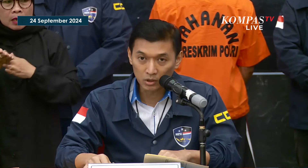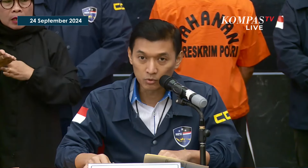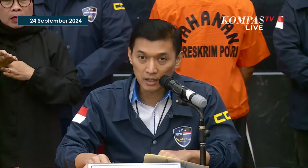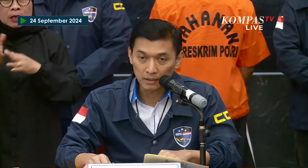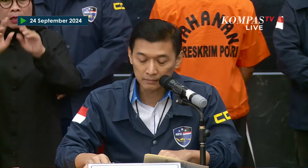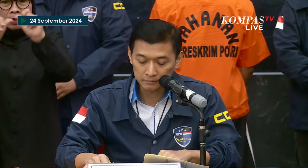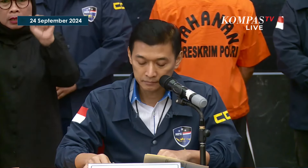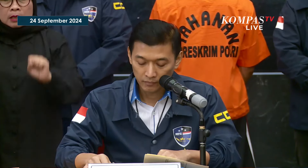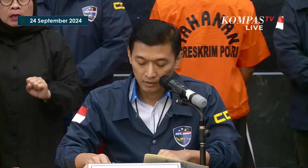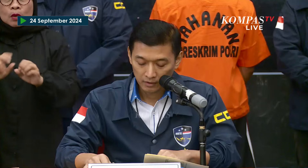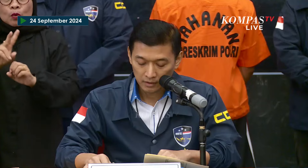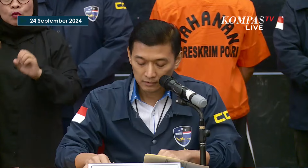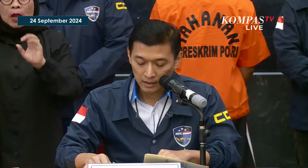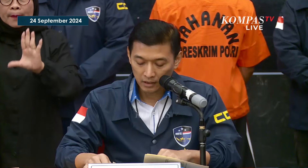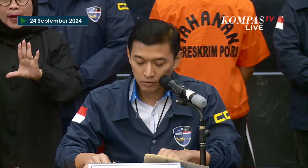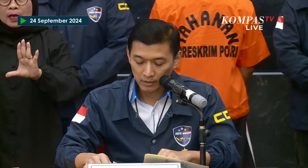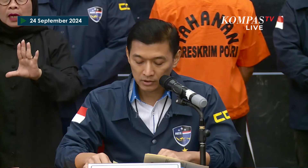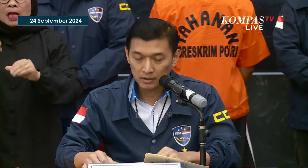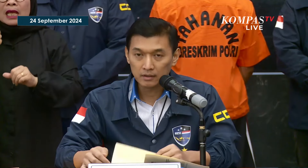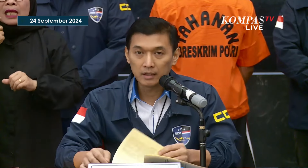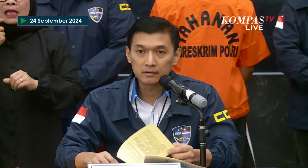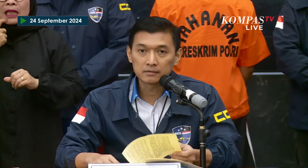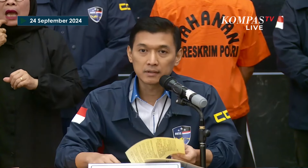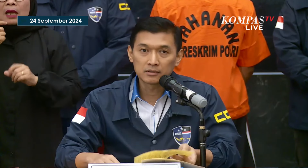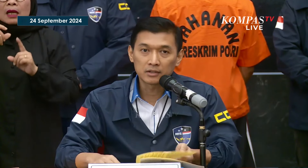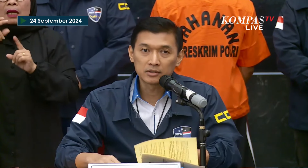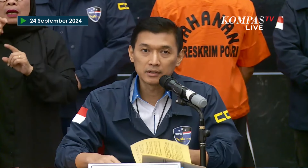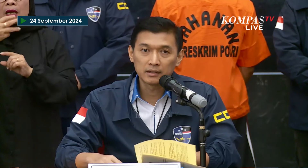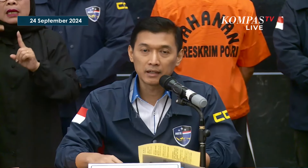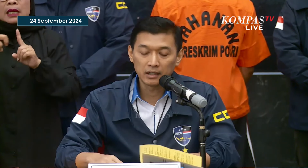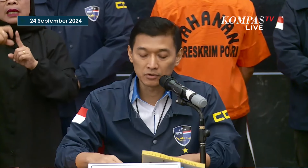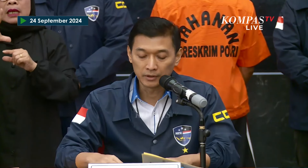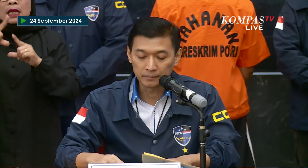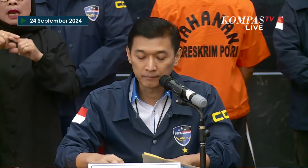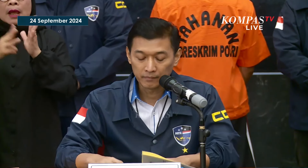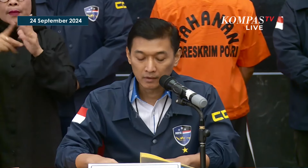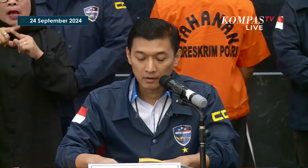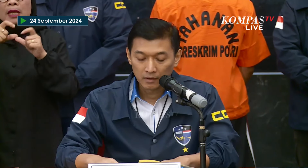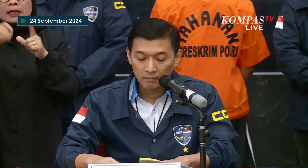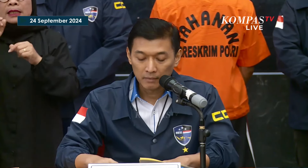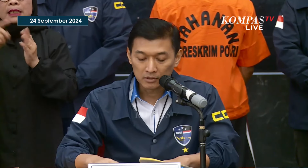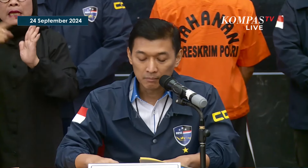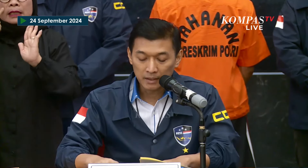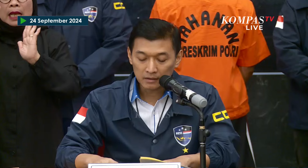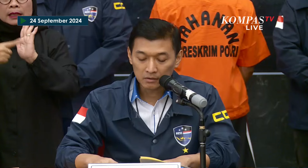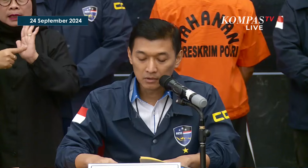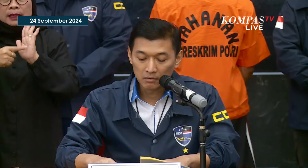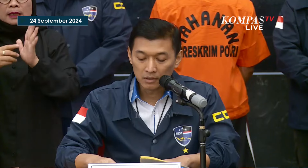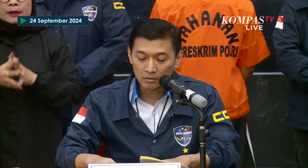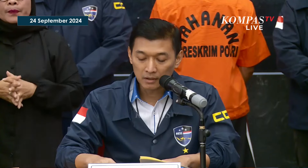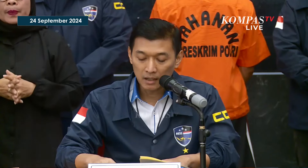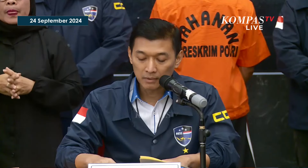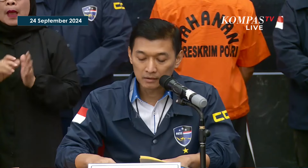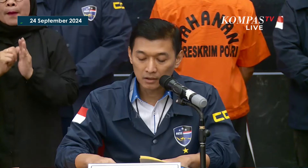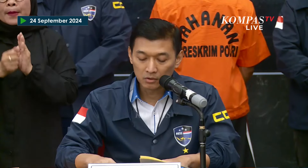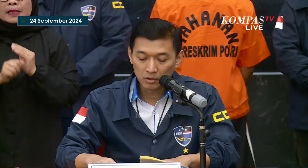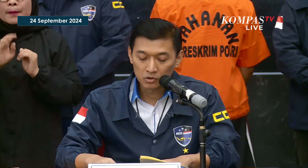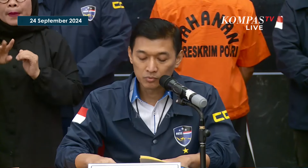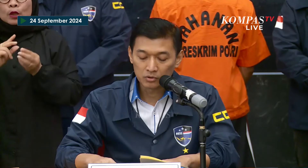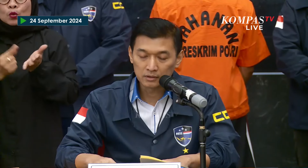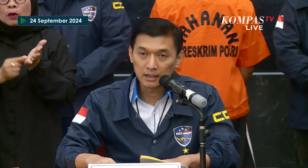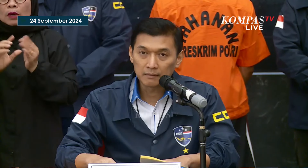11 tahun 2008 tentang informasi dan transaksi elektronik. Pasal 4 Undang-Undang Nomor